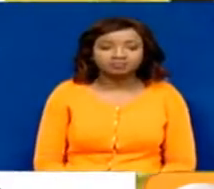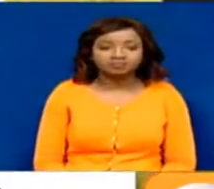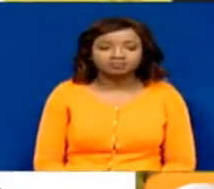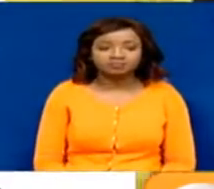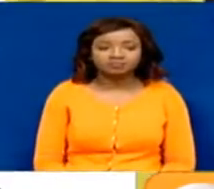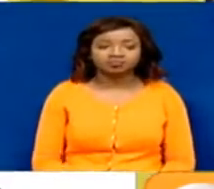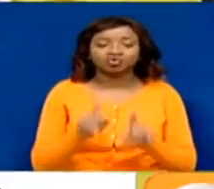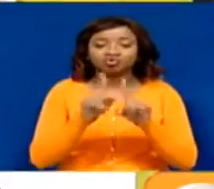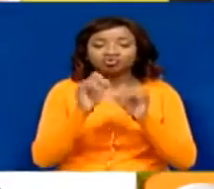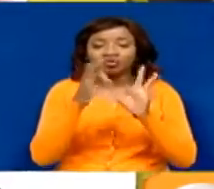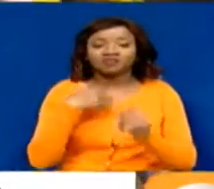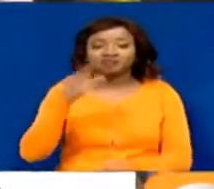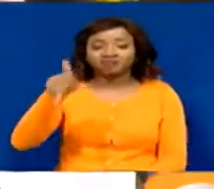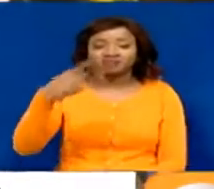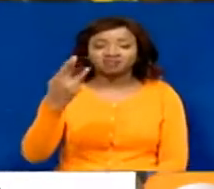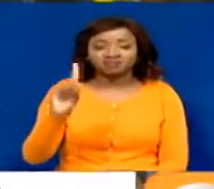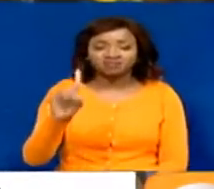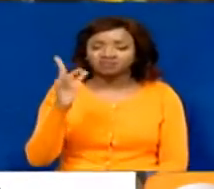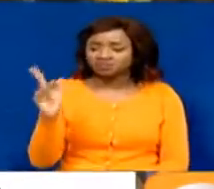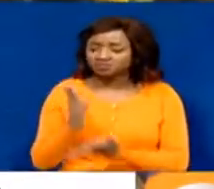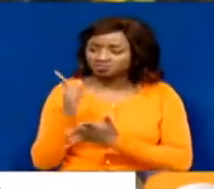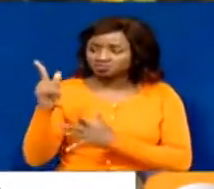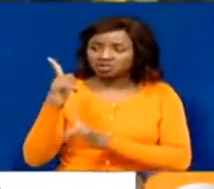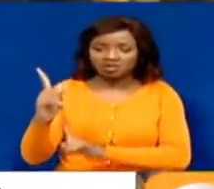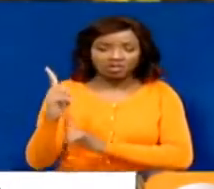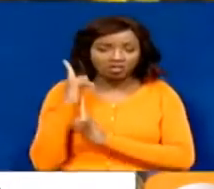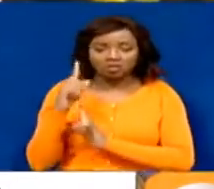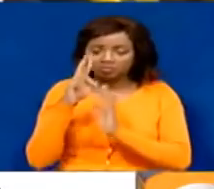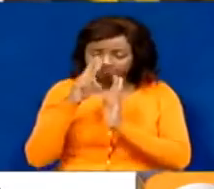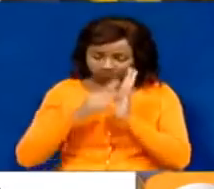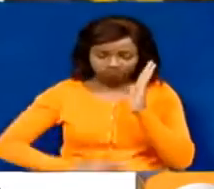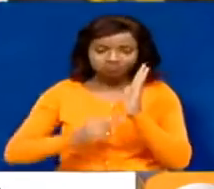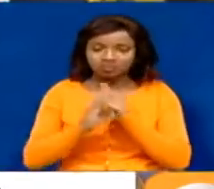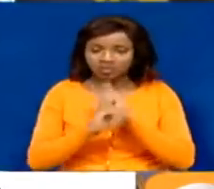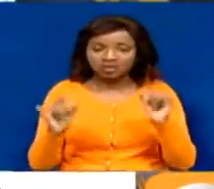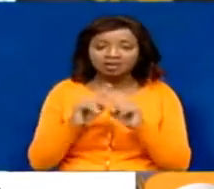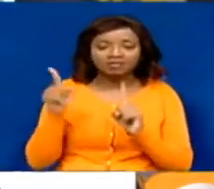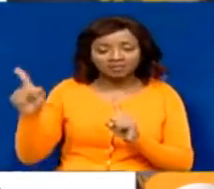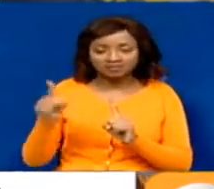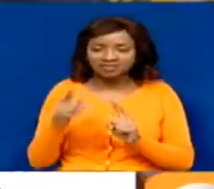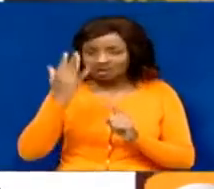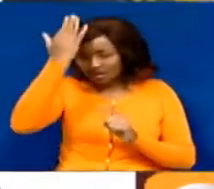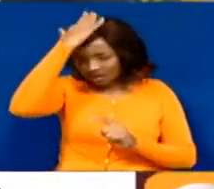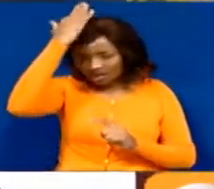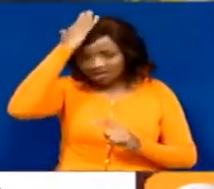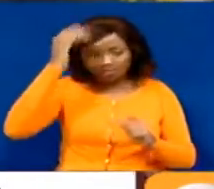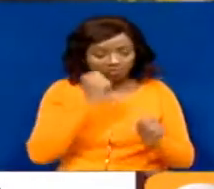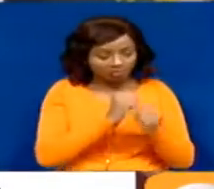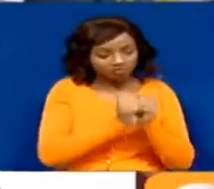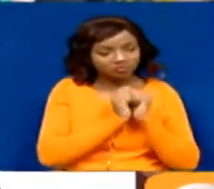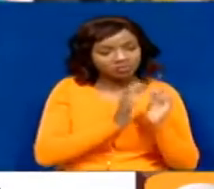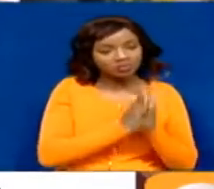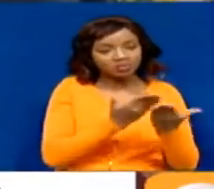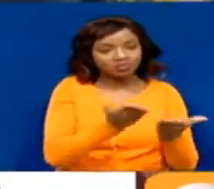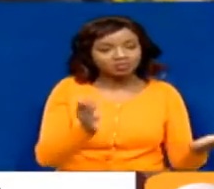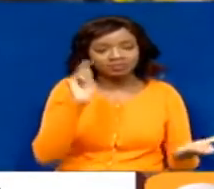na PhD kwa sheria amesoma sana mambo ya sheria mpaka juu lakini anaketi chini na mwananchi na hasla yote ya kila